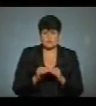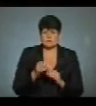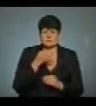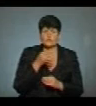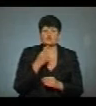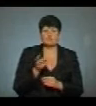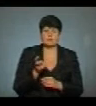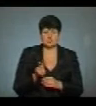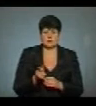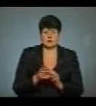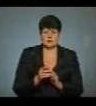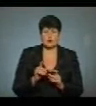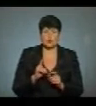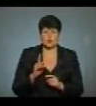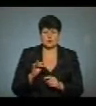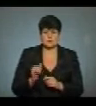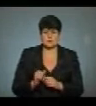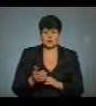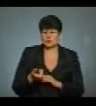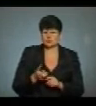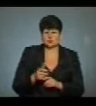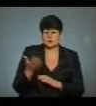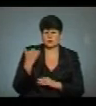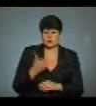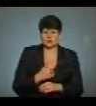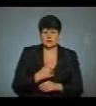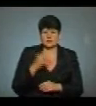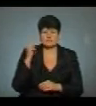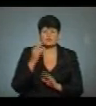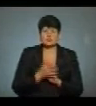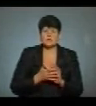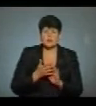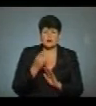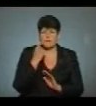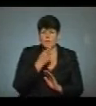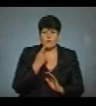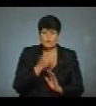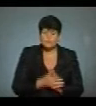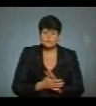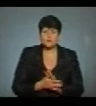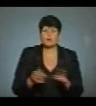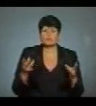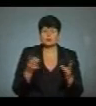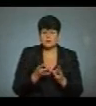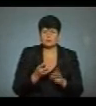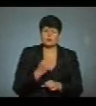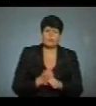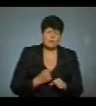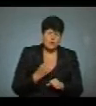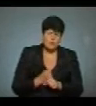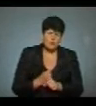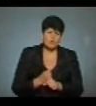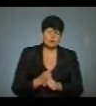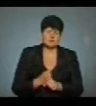вивчення жестової мови. Дуже давно хотіла вивчити мову, бо потрібно взагалі і в роботі, і